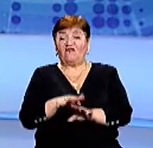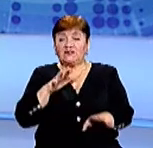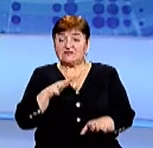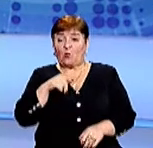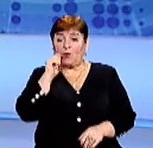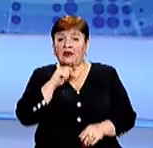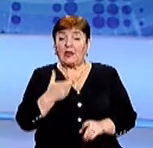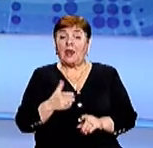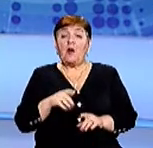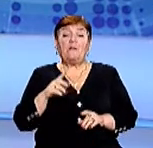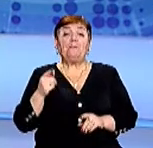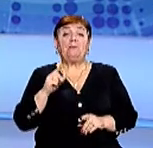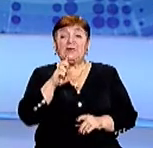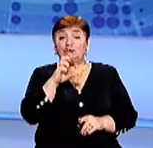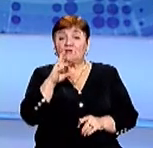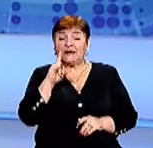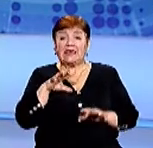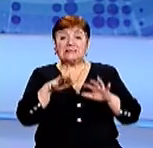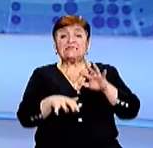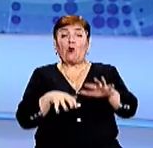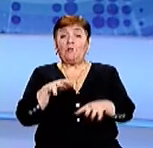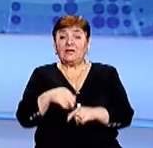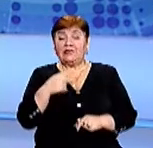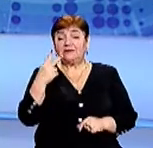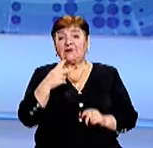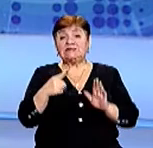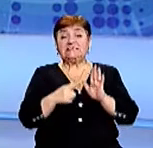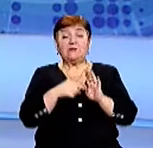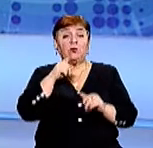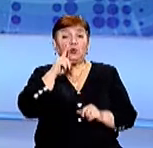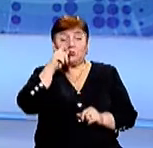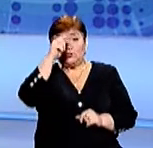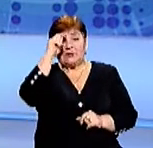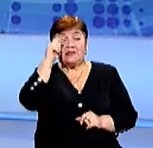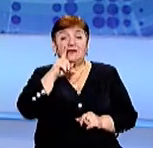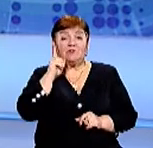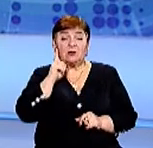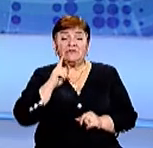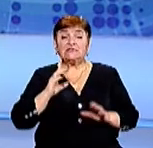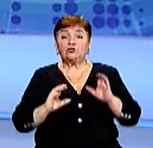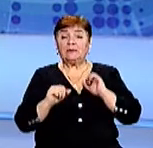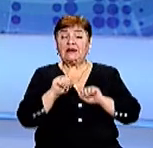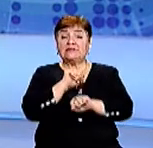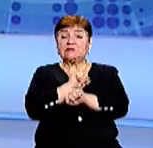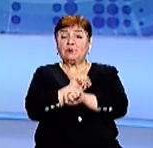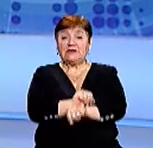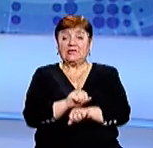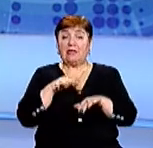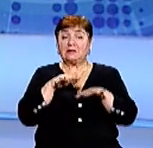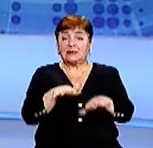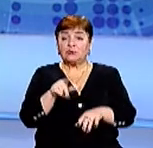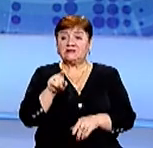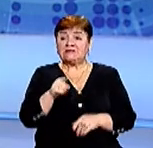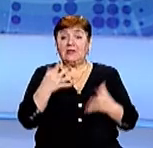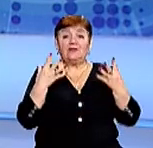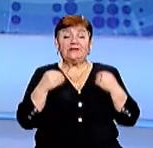Україну. Більшовики захопили в полон, а потім розстріляли 27 юнаків. Своїми діями студенти зупинили наступ на кілька днів. Ці